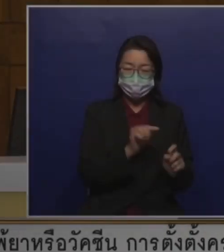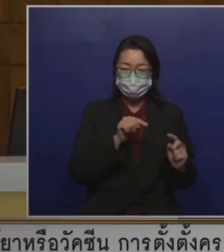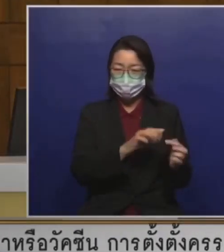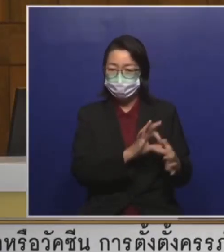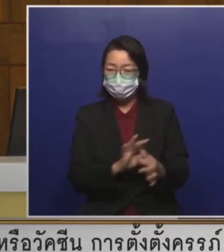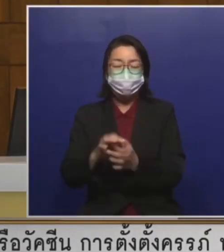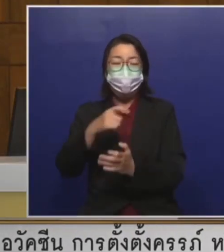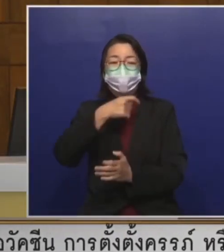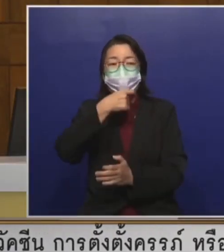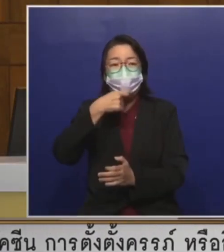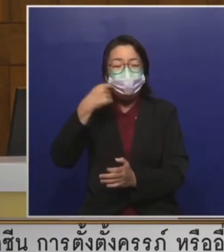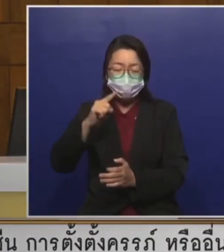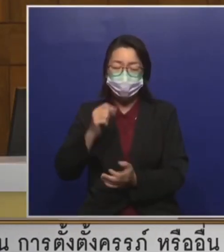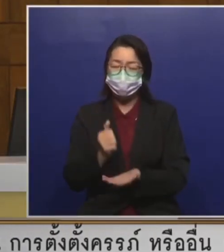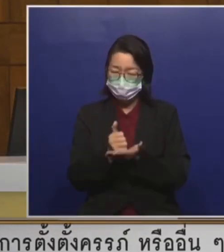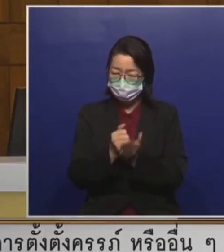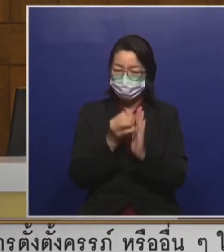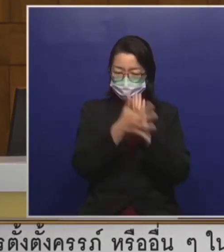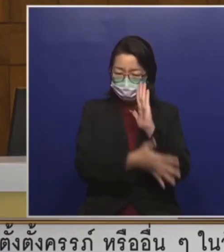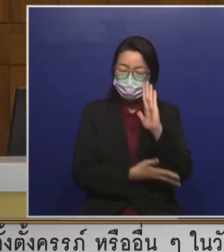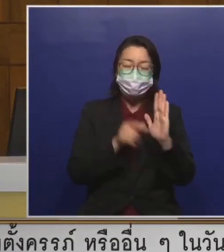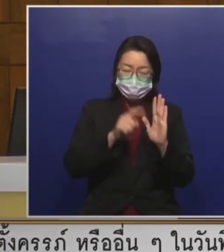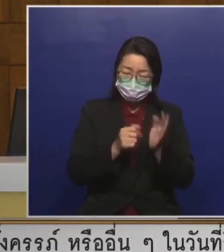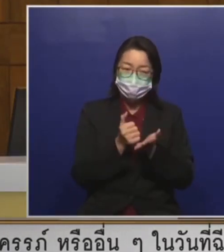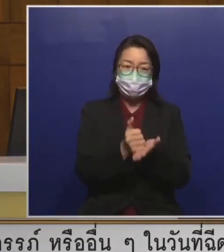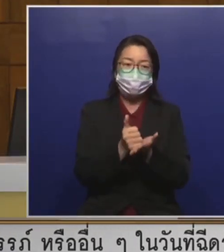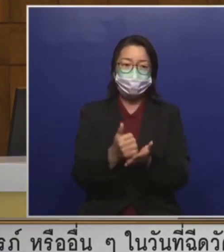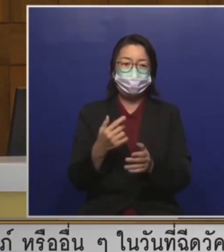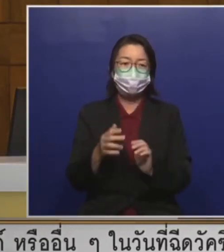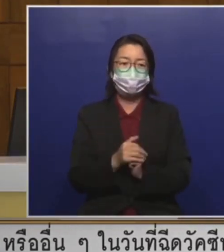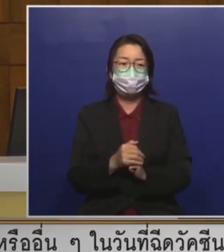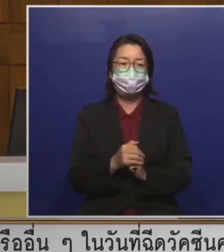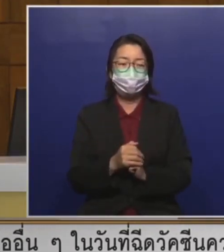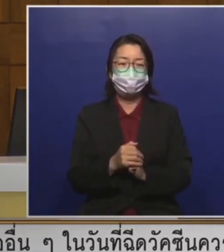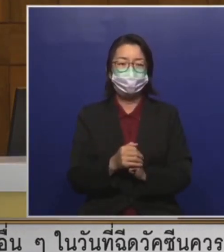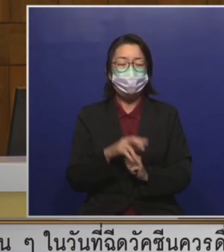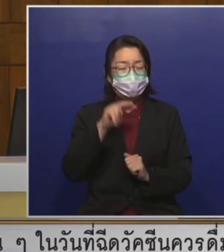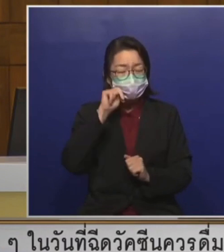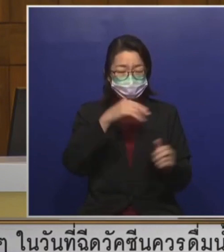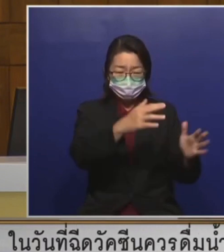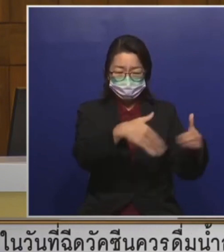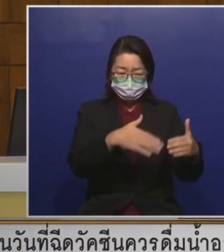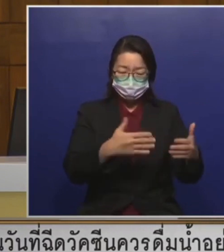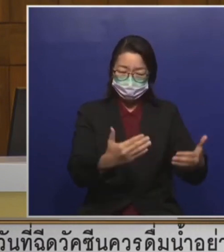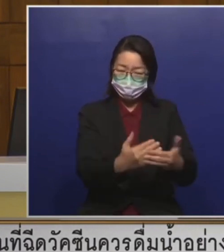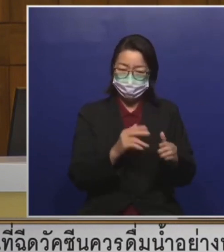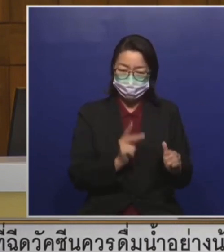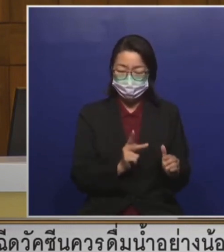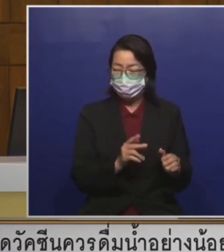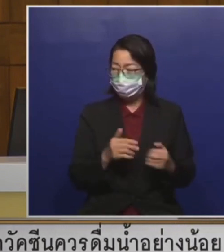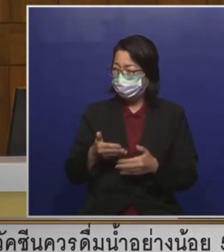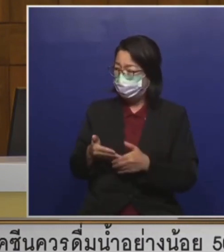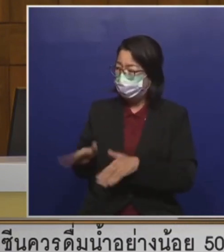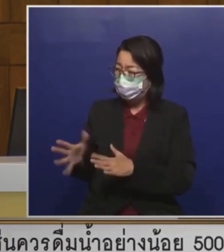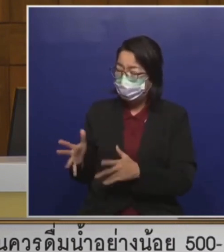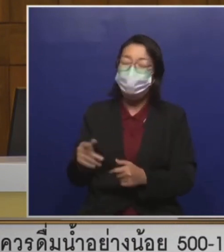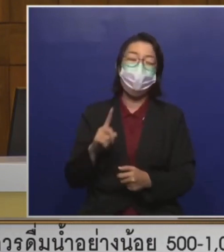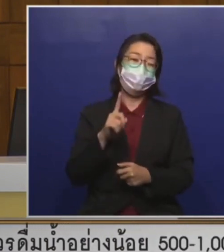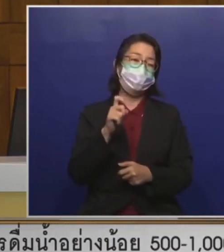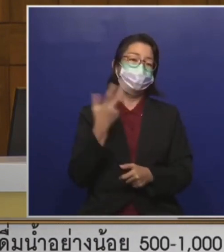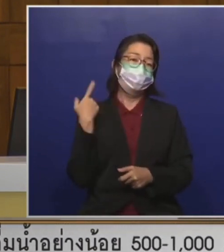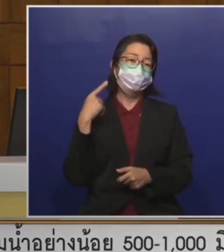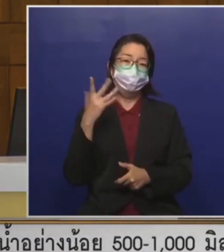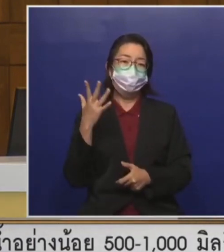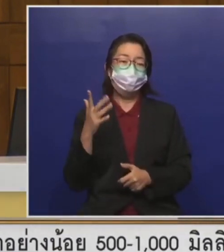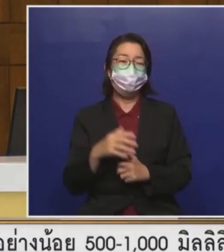ิ่งที่เราต้องมองภาพรวมของประเทศถ้าเราตัดงบประมาณทั้งหมดลงไปทุกกระทรวงลงไปเพื่อไปทุ่มกับโควิดอย่างเดียว